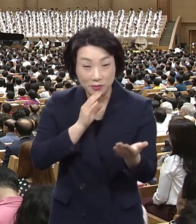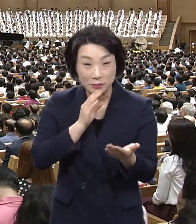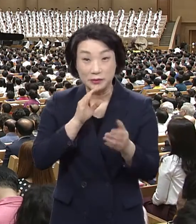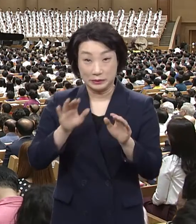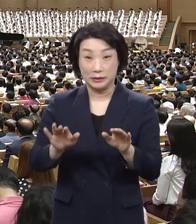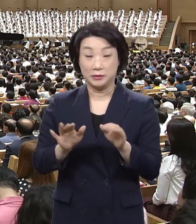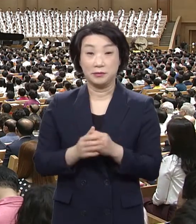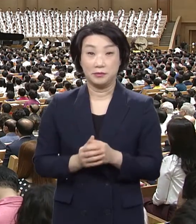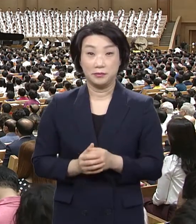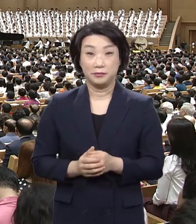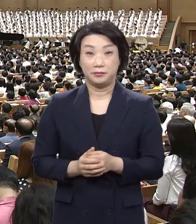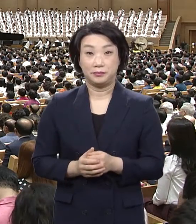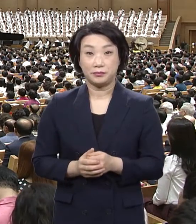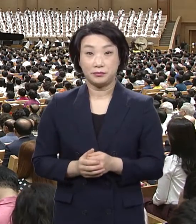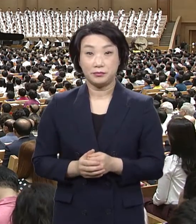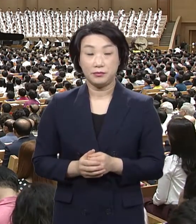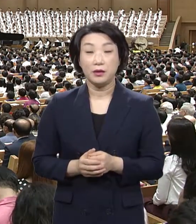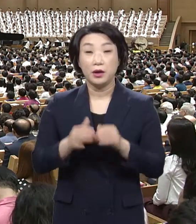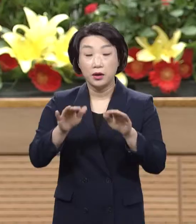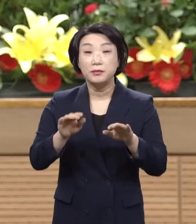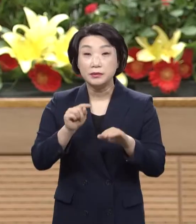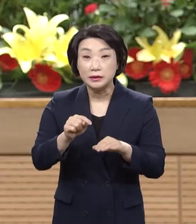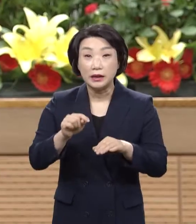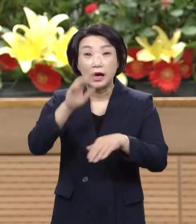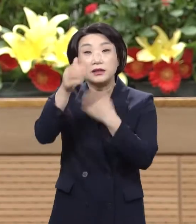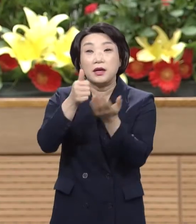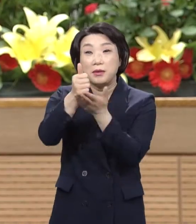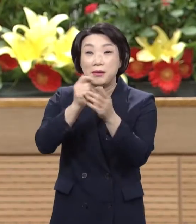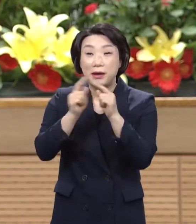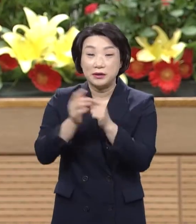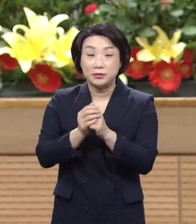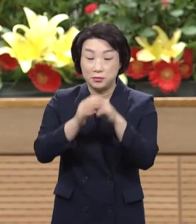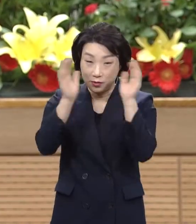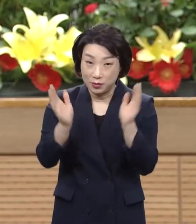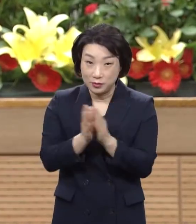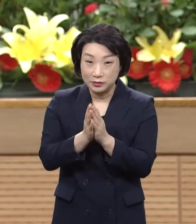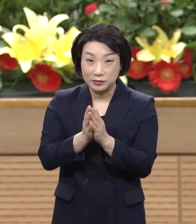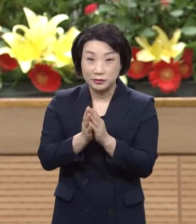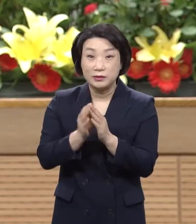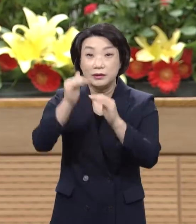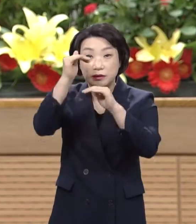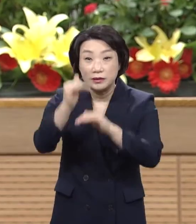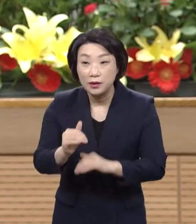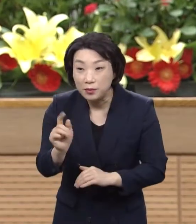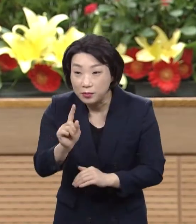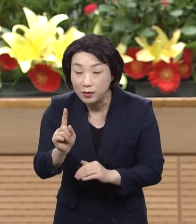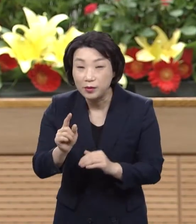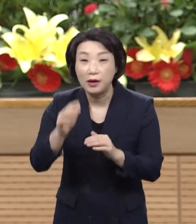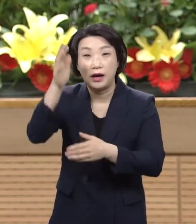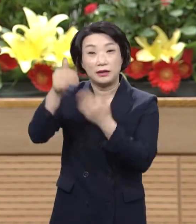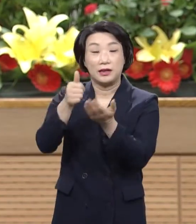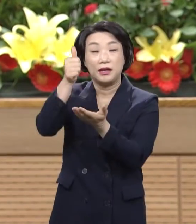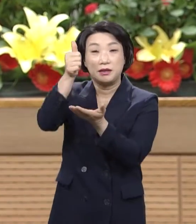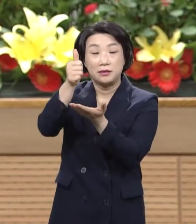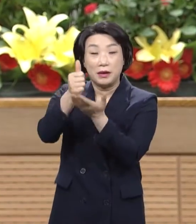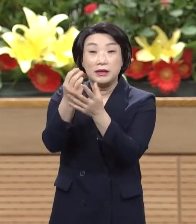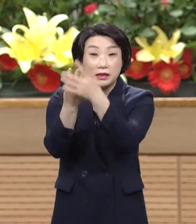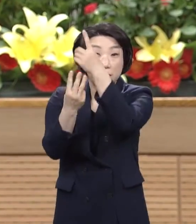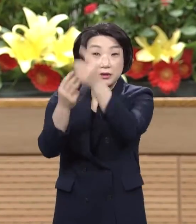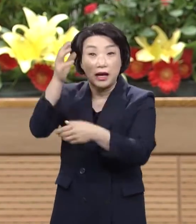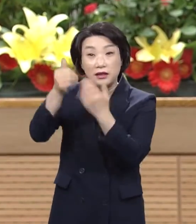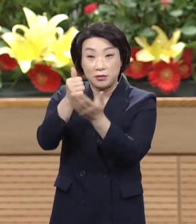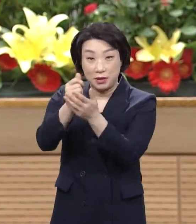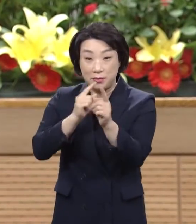성령님이 기록했어요. 그럼 이 말씀 한 말씀 한 말씀이 하나님의 삼위